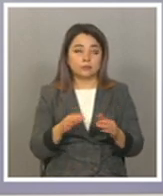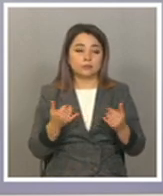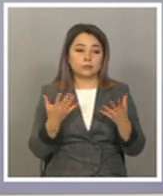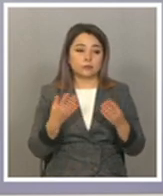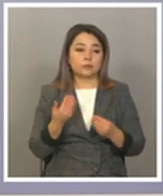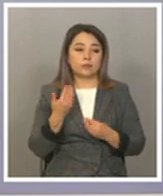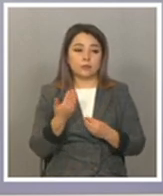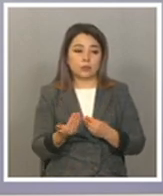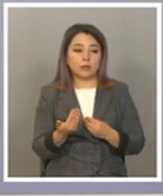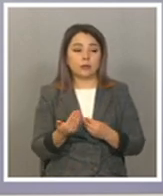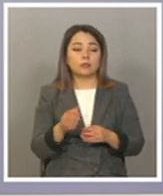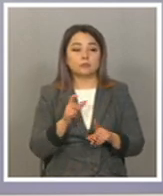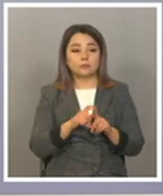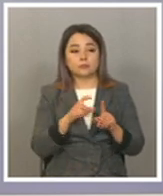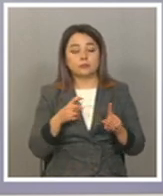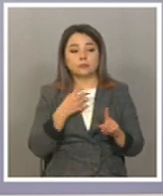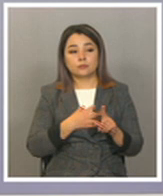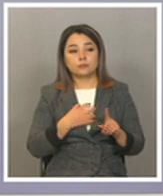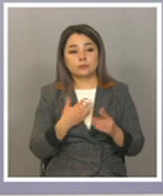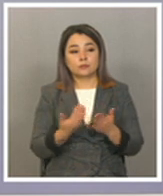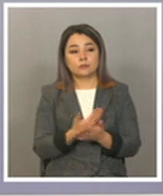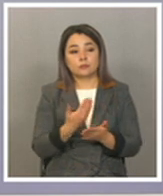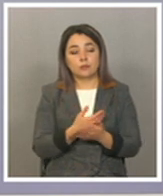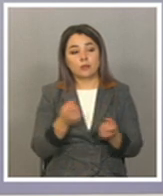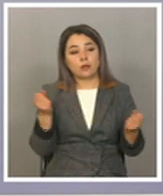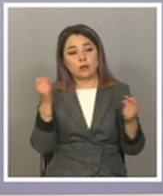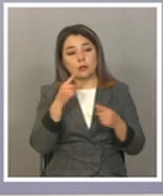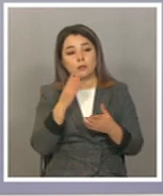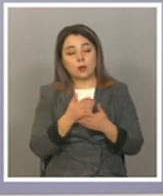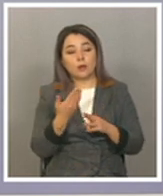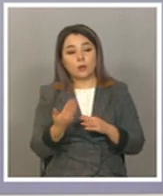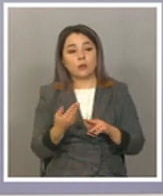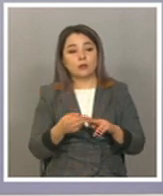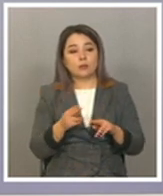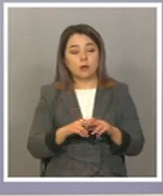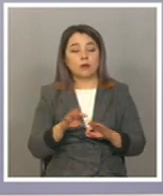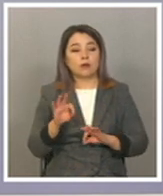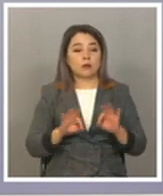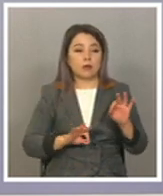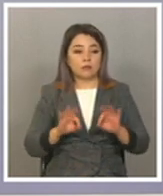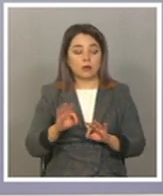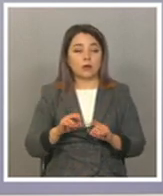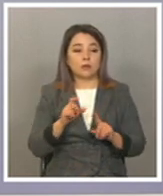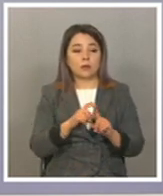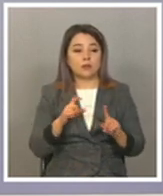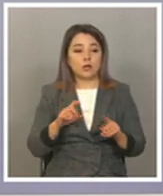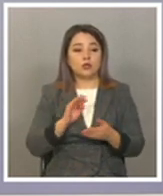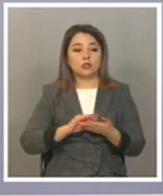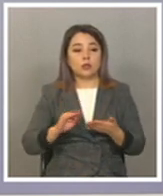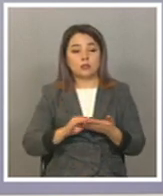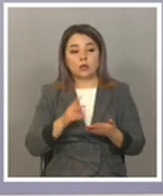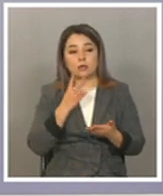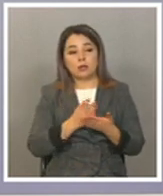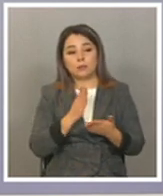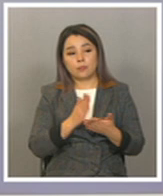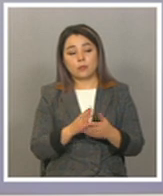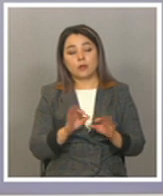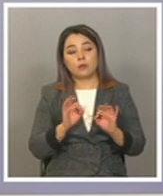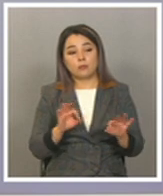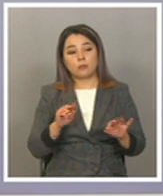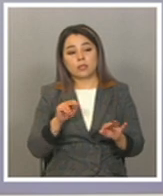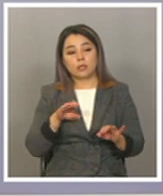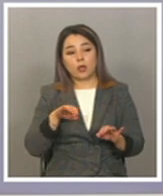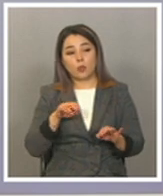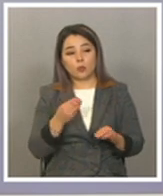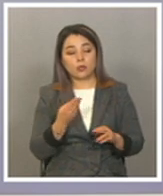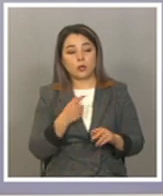сіздер мәтіне негізгі деректерді анықтап, одан графиктік мәтін жасадыңыздар, пысықтауыштың